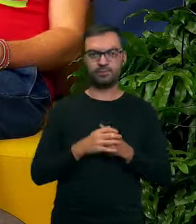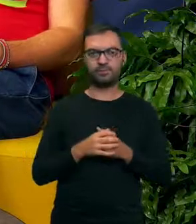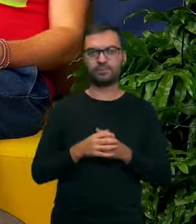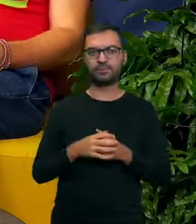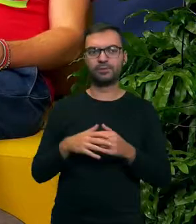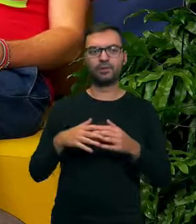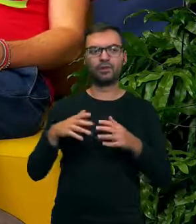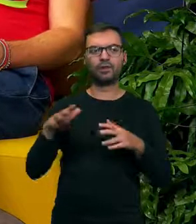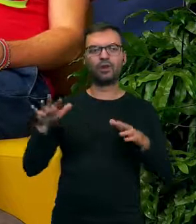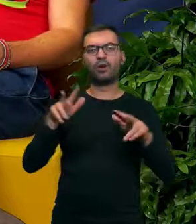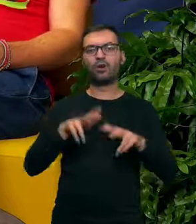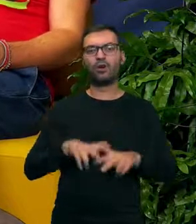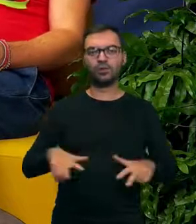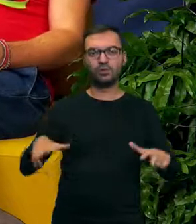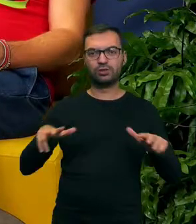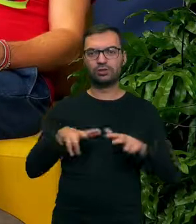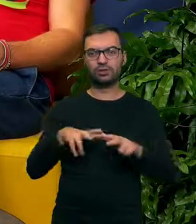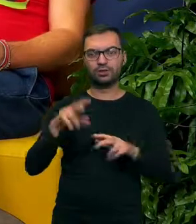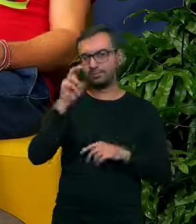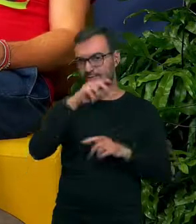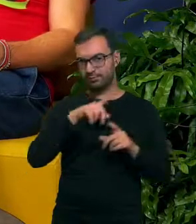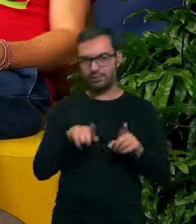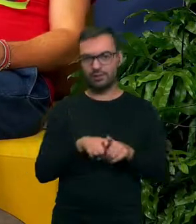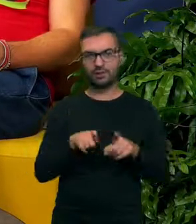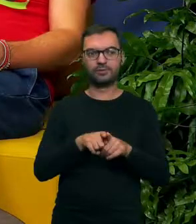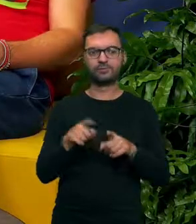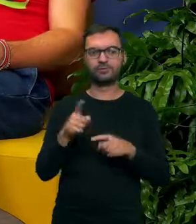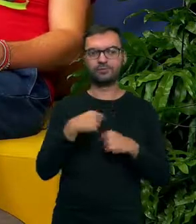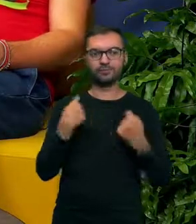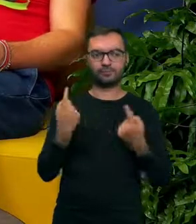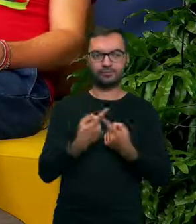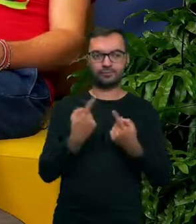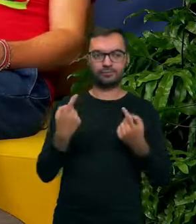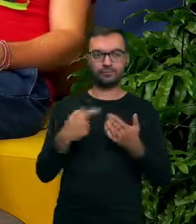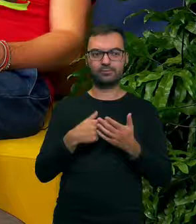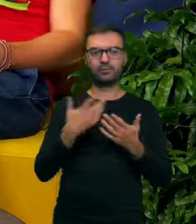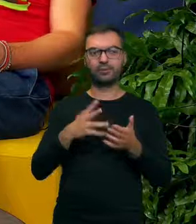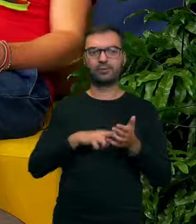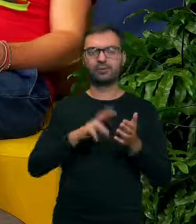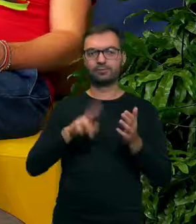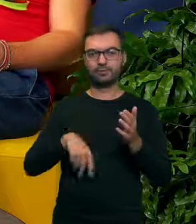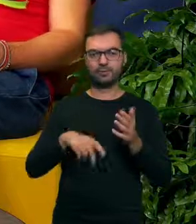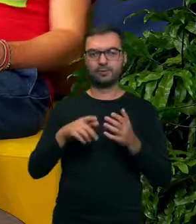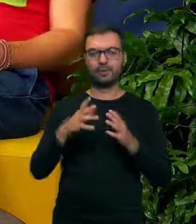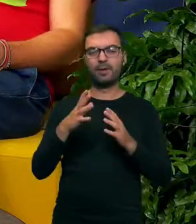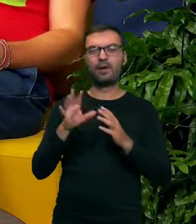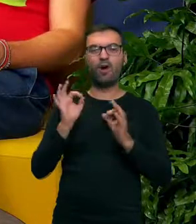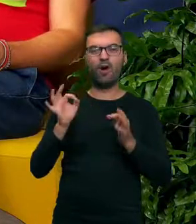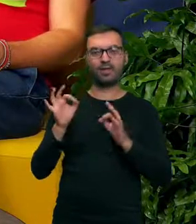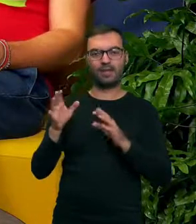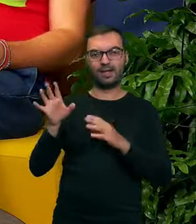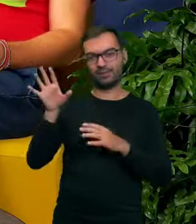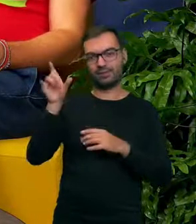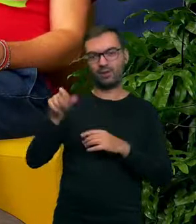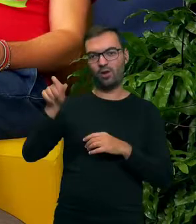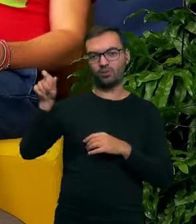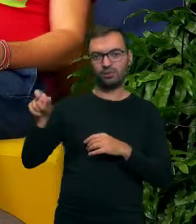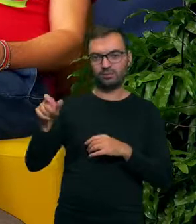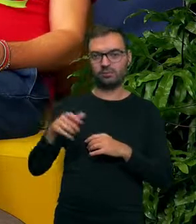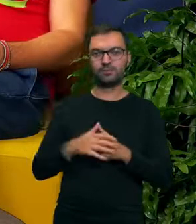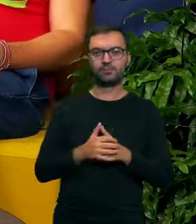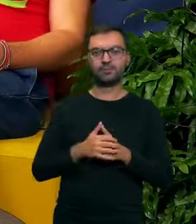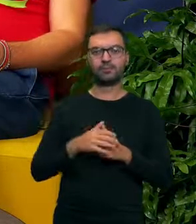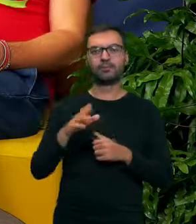i też to tło rodzinne, które bardzo było ciekawe i przez to, że myśmy się jakby zdecydowali na odejście od tych pierwowzorów, To